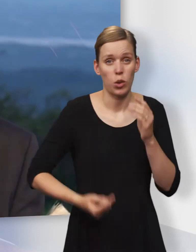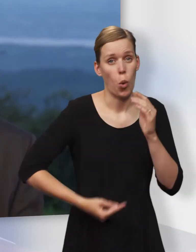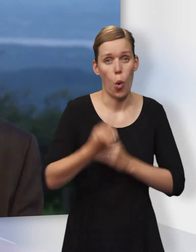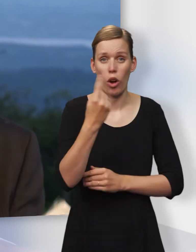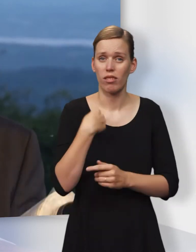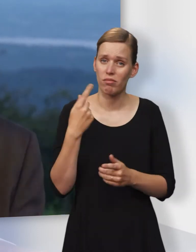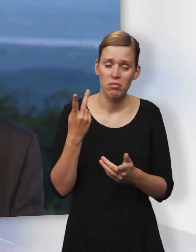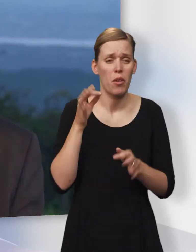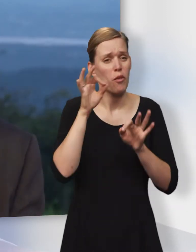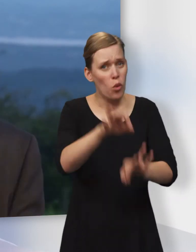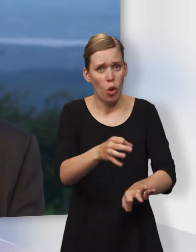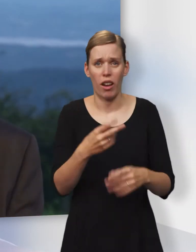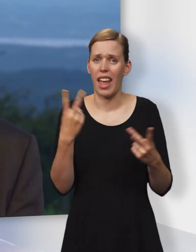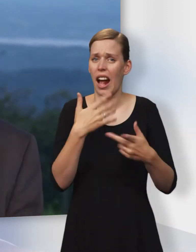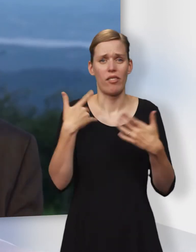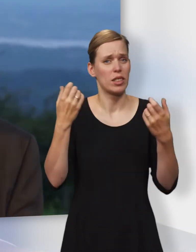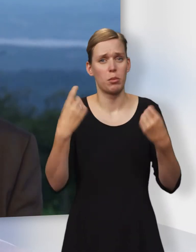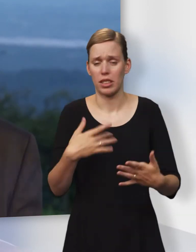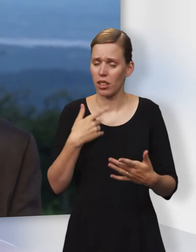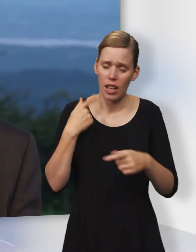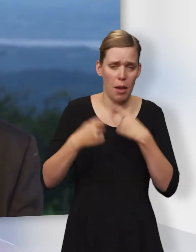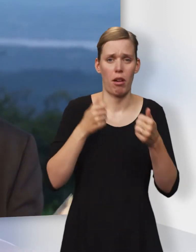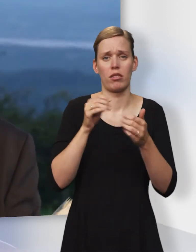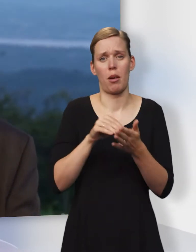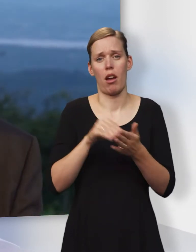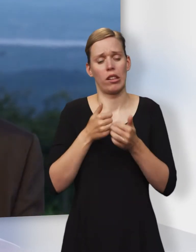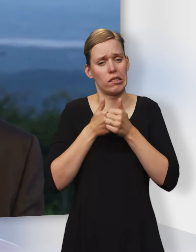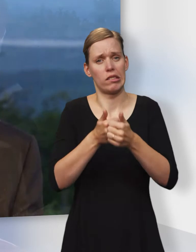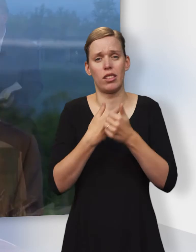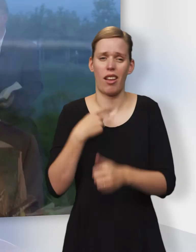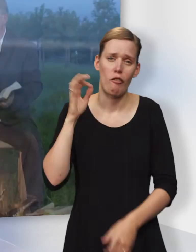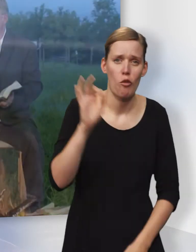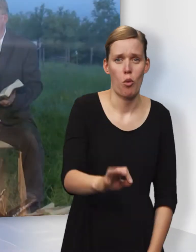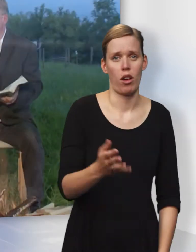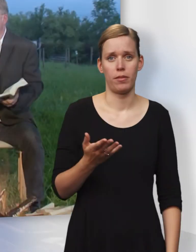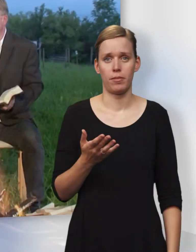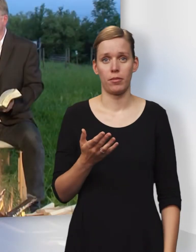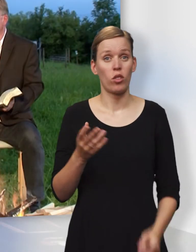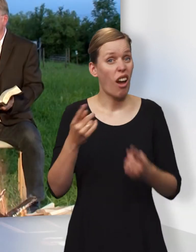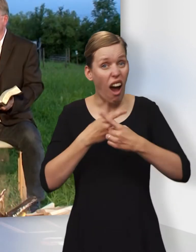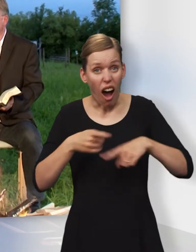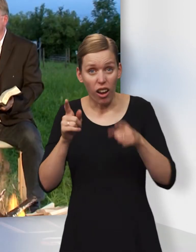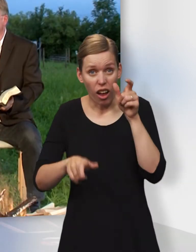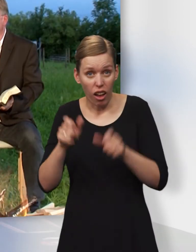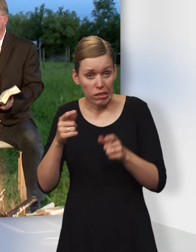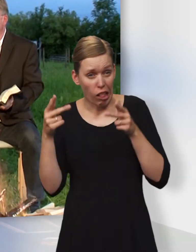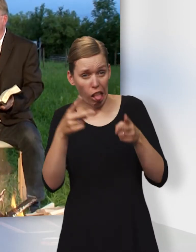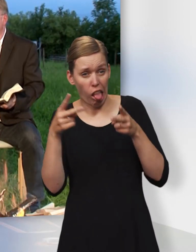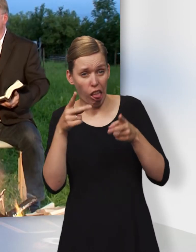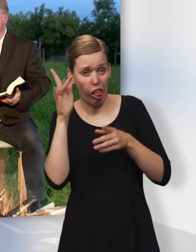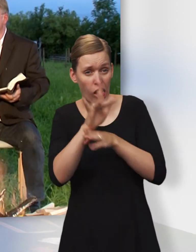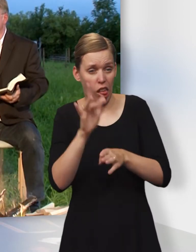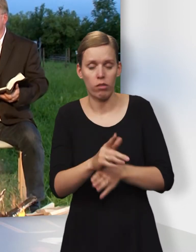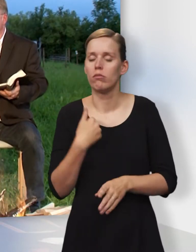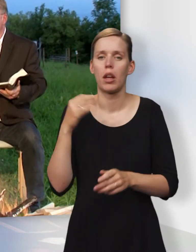dir, egal was dir auf deinem Lebensweg noch alles widerfahren wird. Ich bin für dich, selbst wenn alle gegen dich sind. Und er